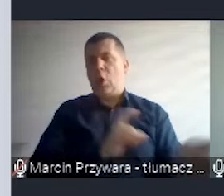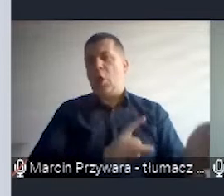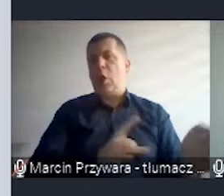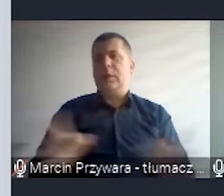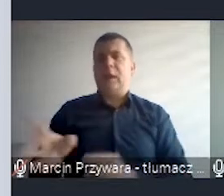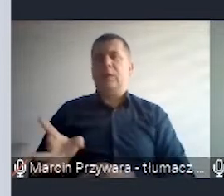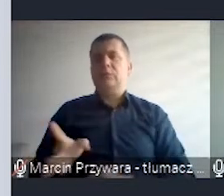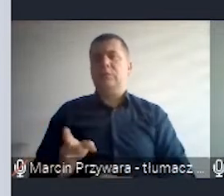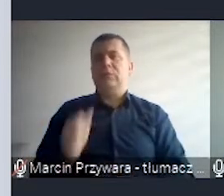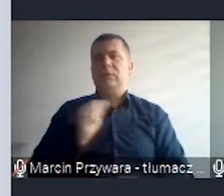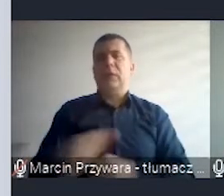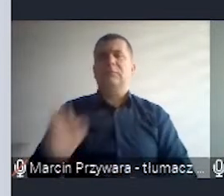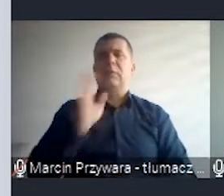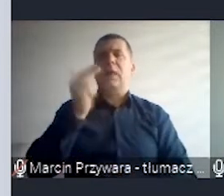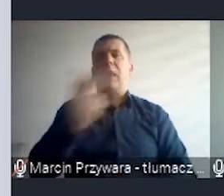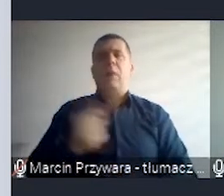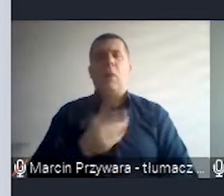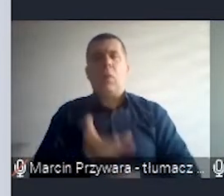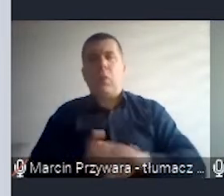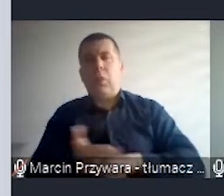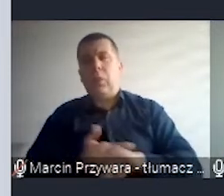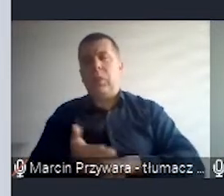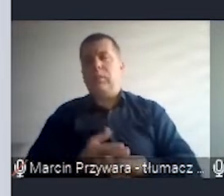natychmiast jest jakiś temat podejrzany.